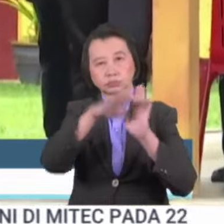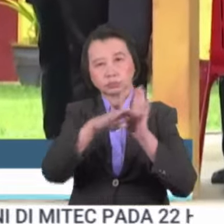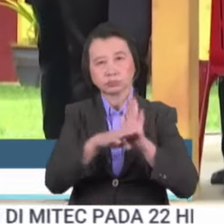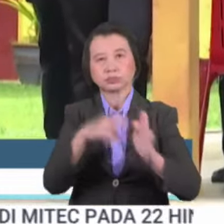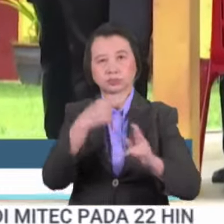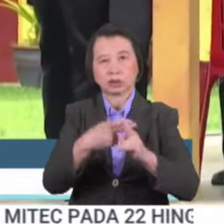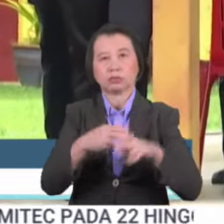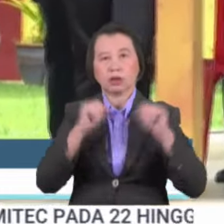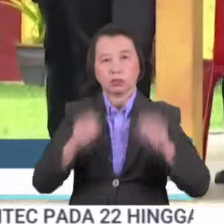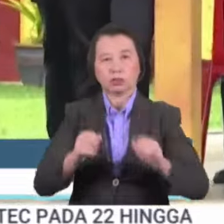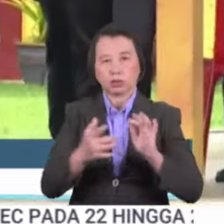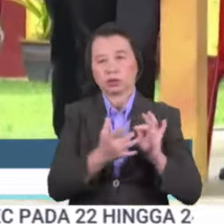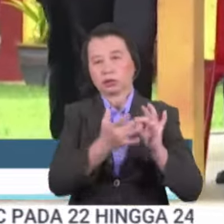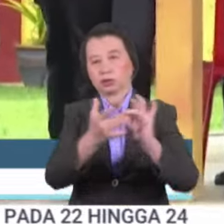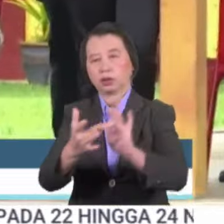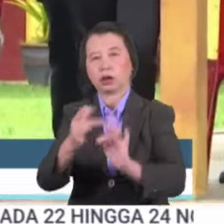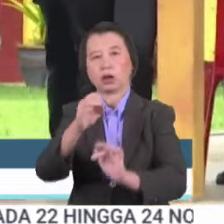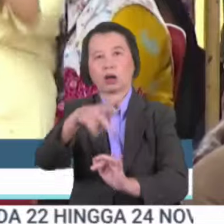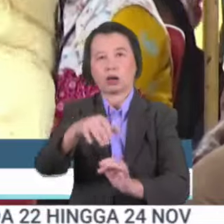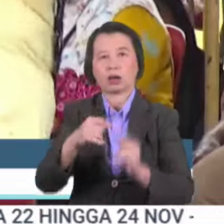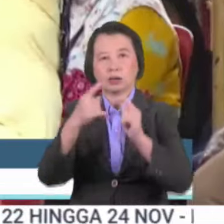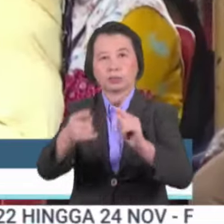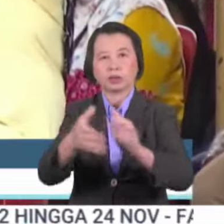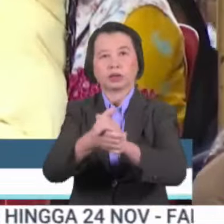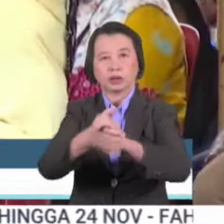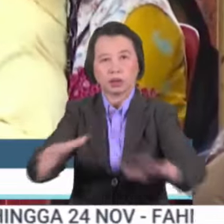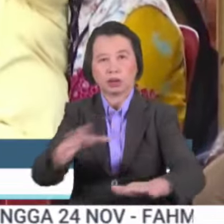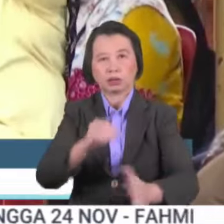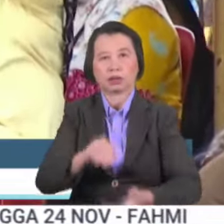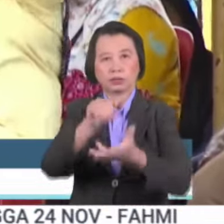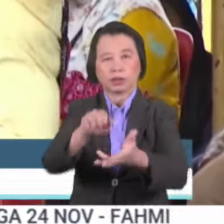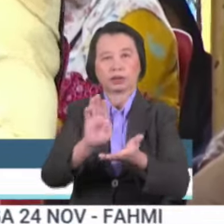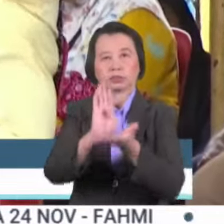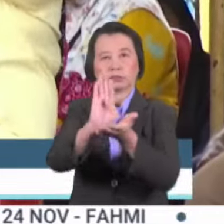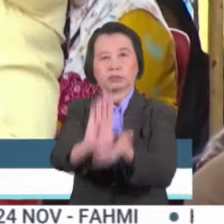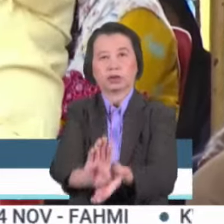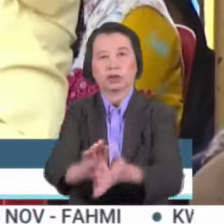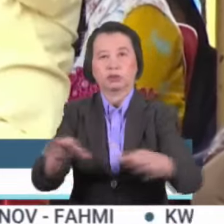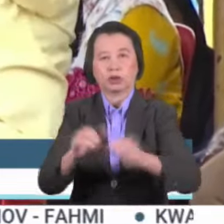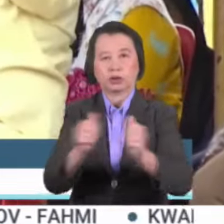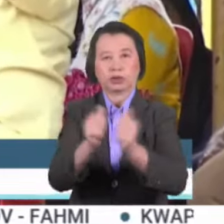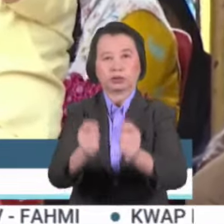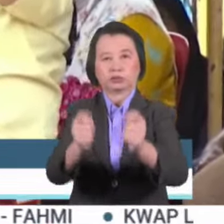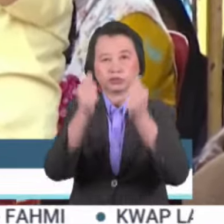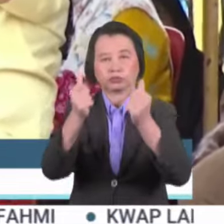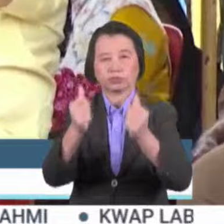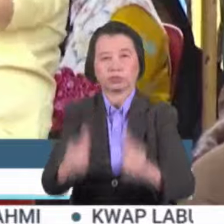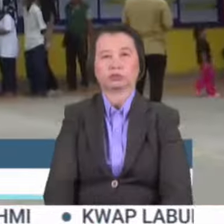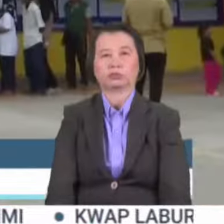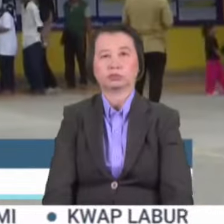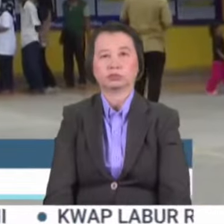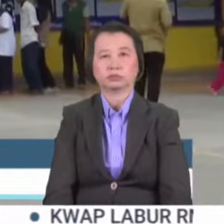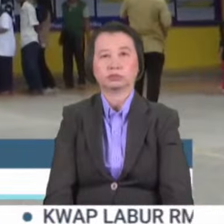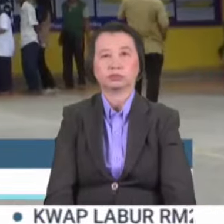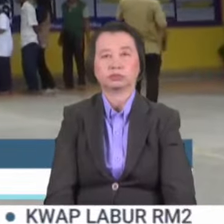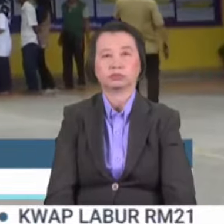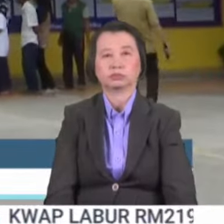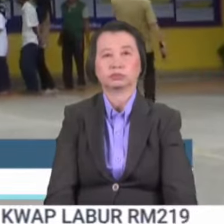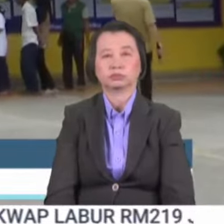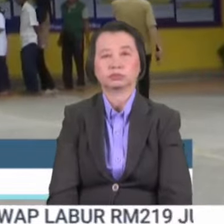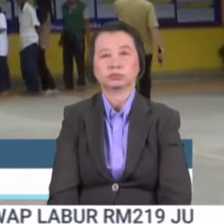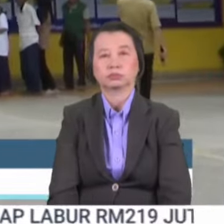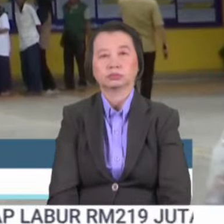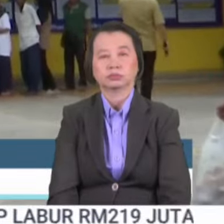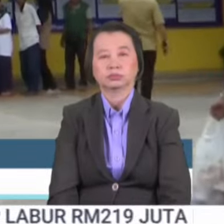itu bagi membolehkan koordinasi operasi menyelamat serta penyaluran bantuan dibuat dengan cepat dan pantas.